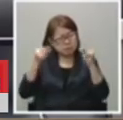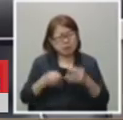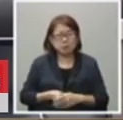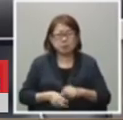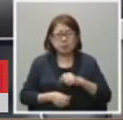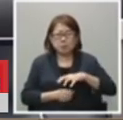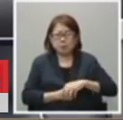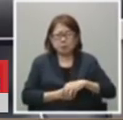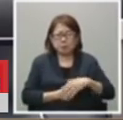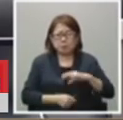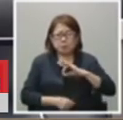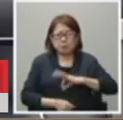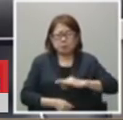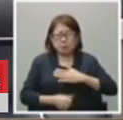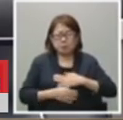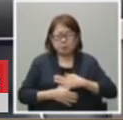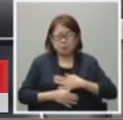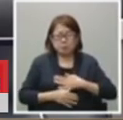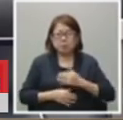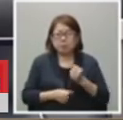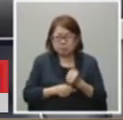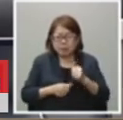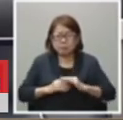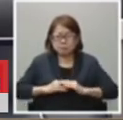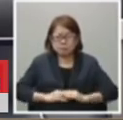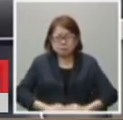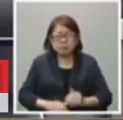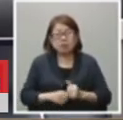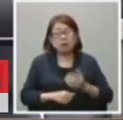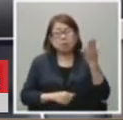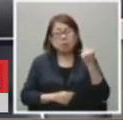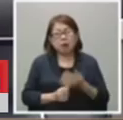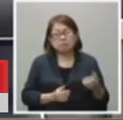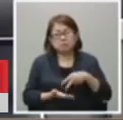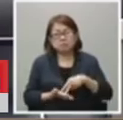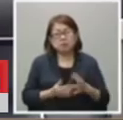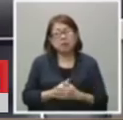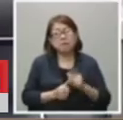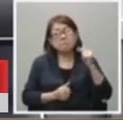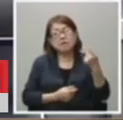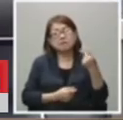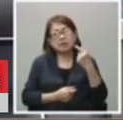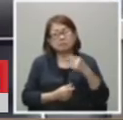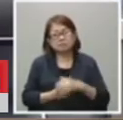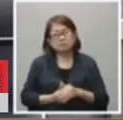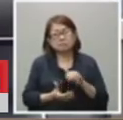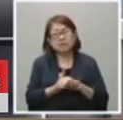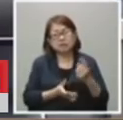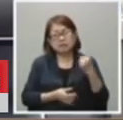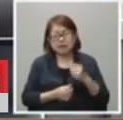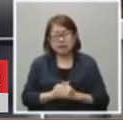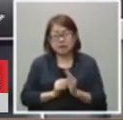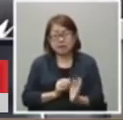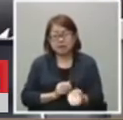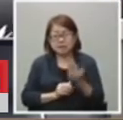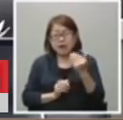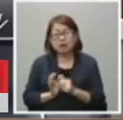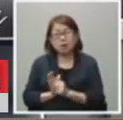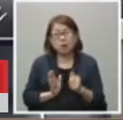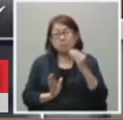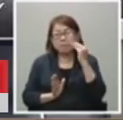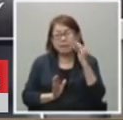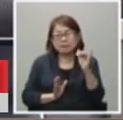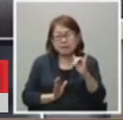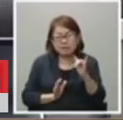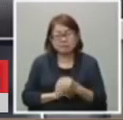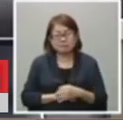ได้ดีแล้วท่านนายกนะจริงๆแล้วเมื่อวานนี้ฟังท่านท่านบอกว่าเมียสั่งมาเมื่อเช้านี้ก่อนออกมาจากบ้านท่านประธานที่เค